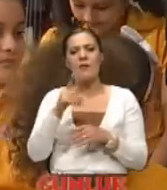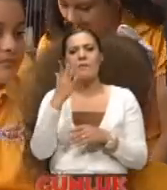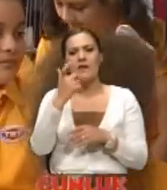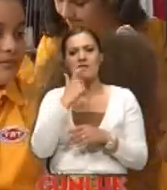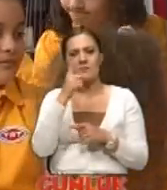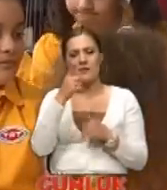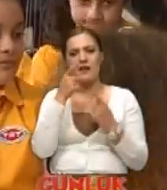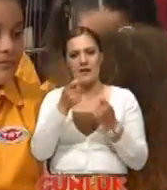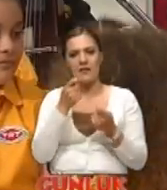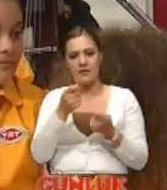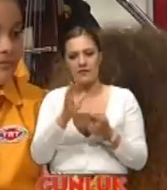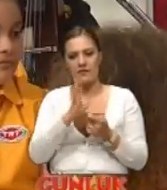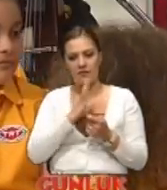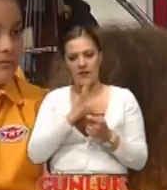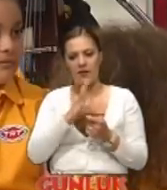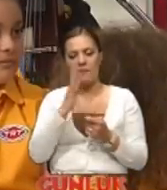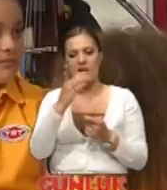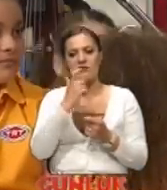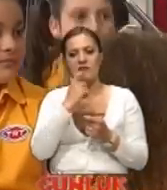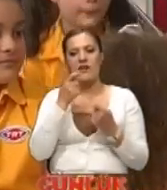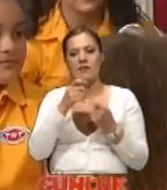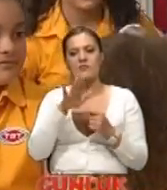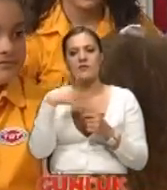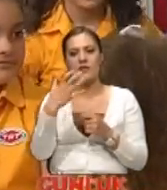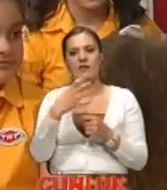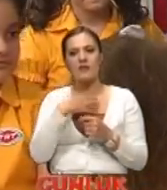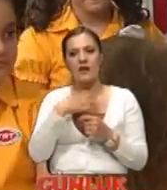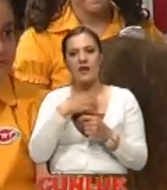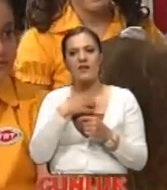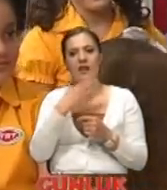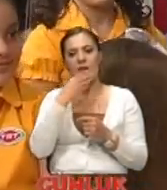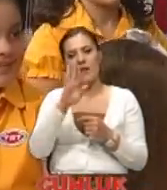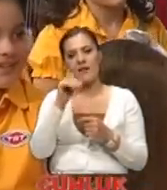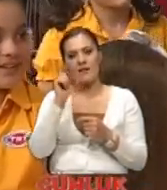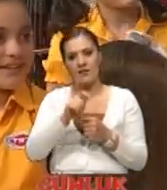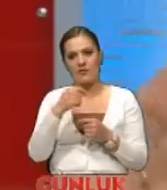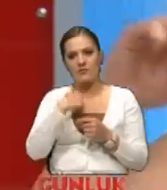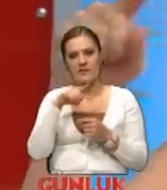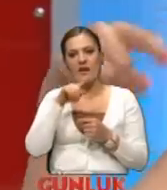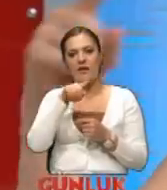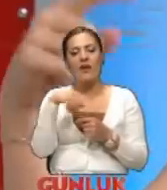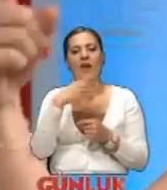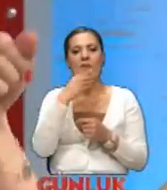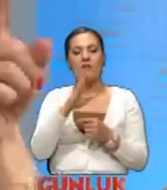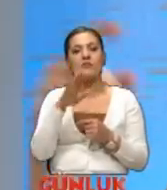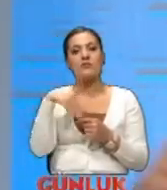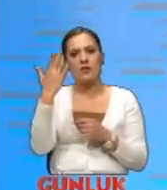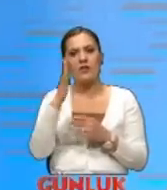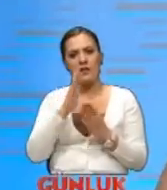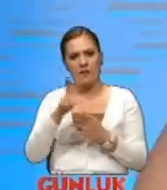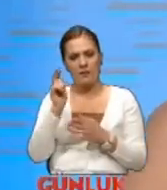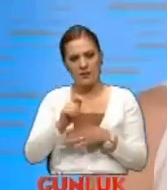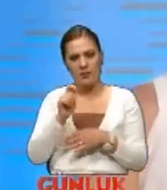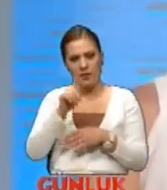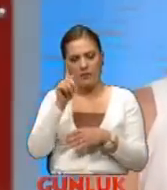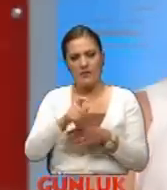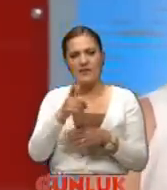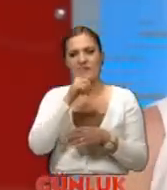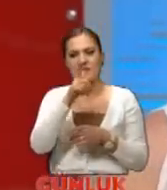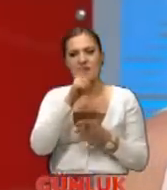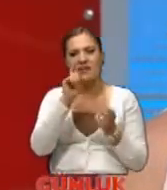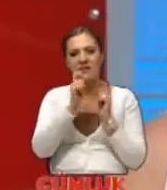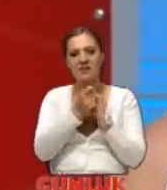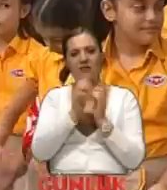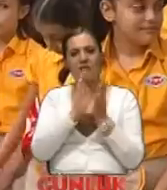bir eğitimimiz var. 5 yıllık eğitimden sonra kendilerini emekli ediyoruz biz. Emekli oluyor. Evet, sonradan evet. Devam ediyorlar mı? Tabii ki. Ses